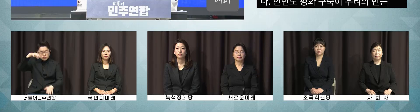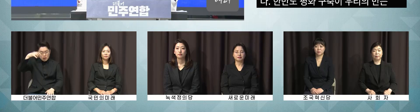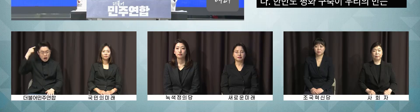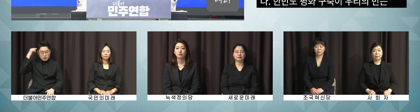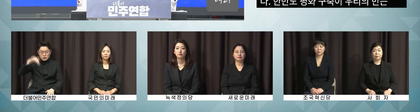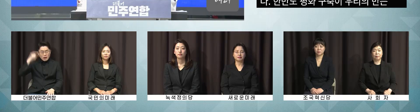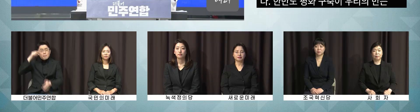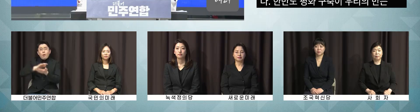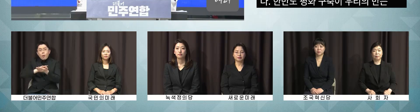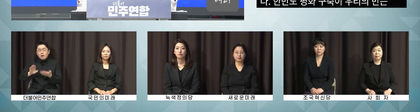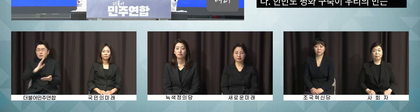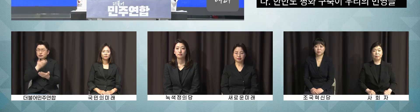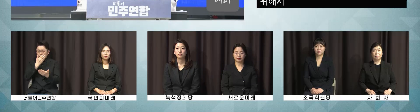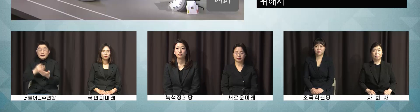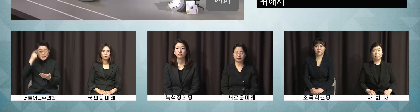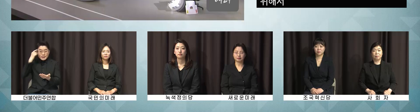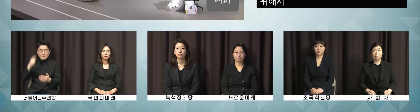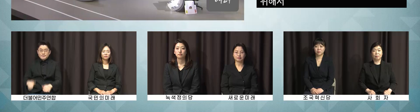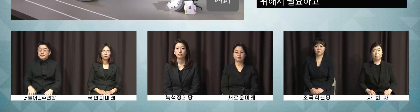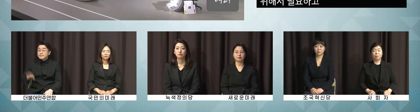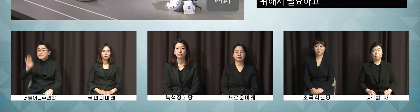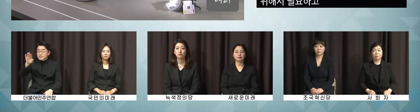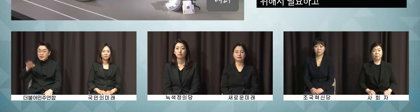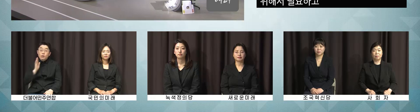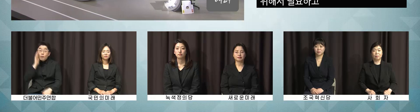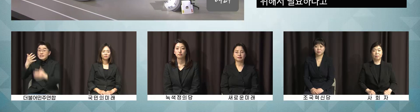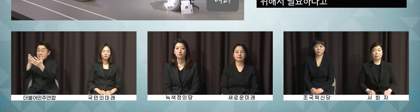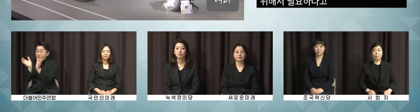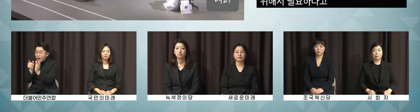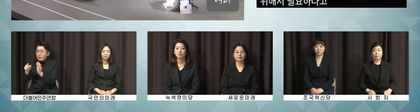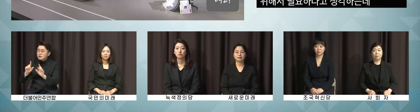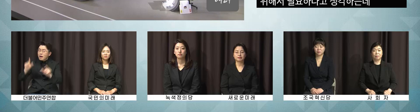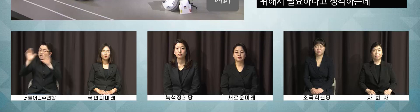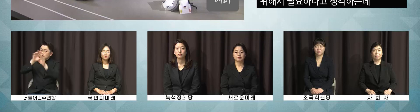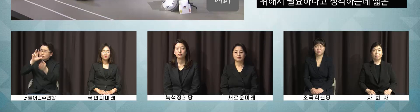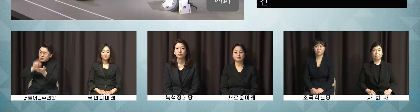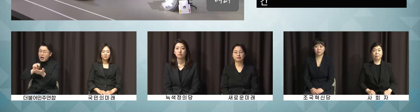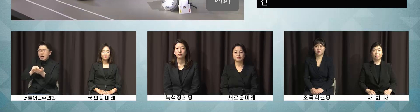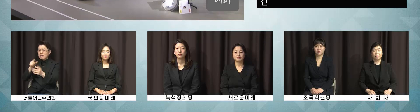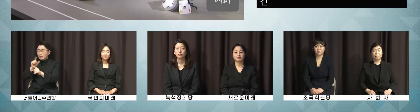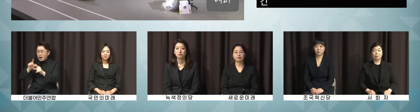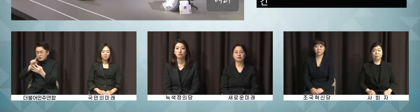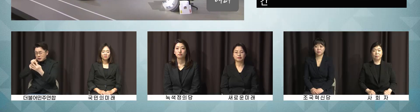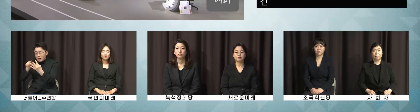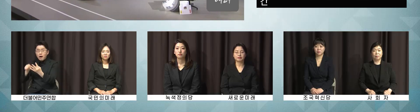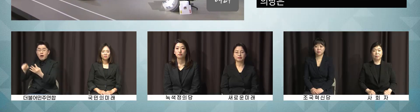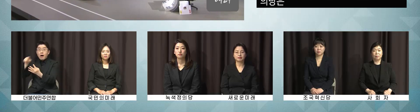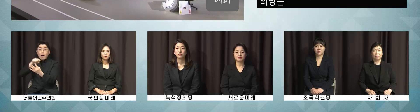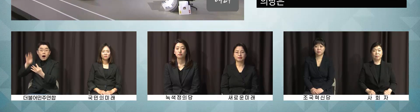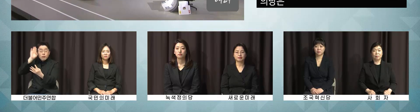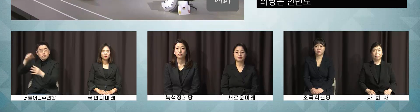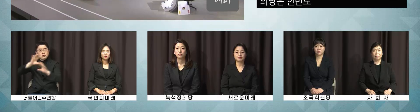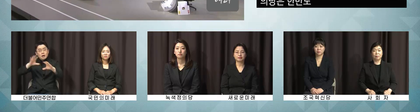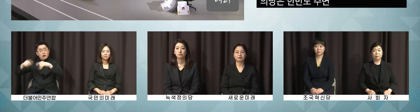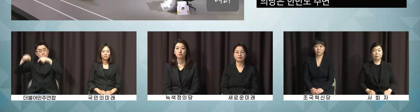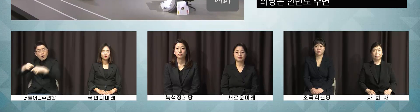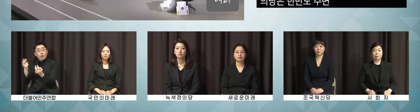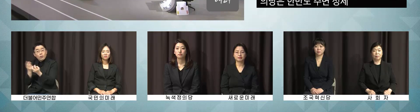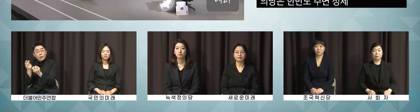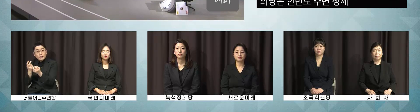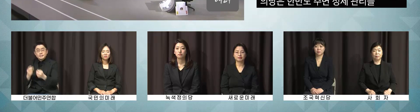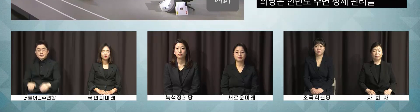있는데요. 녹색정의당에서는 기후 문제나 이런 전반적인 상황을 볼 때 한반도 주변 정세의 관리를 어떻게 하는 것이